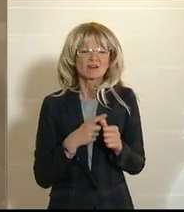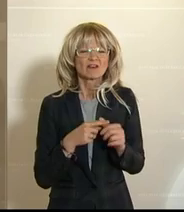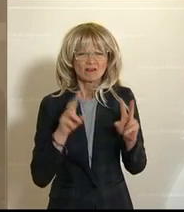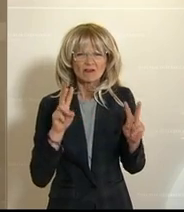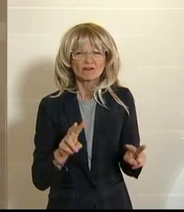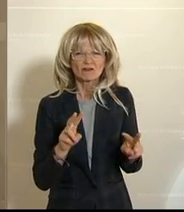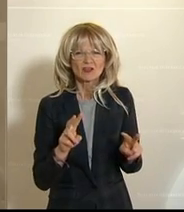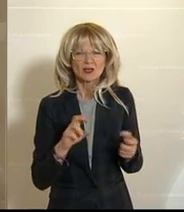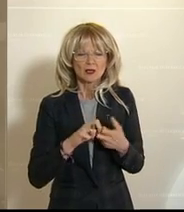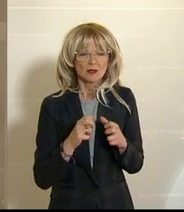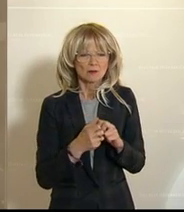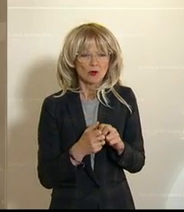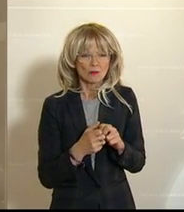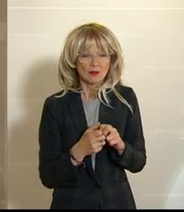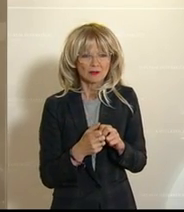und auch liest,